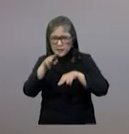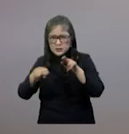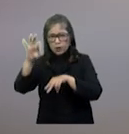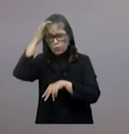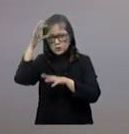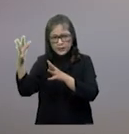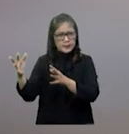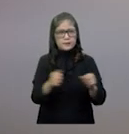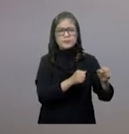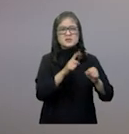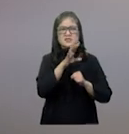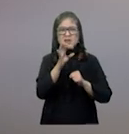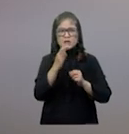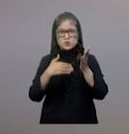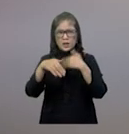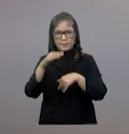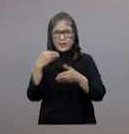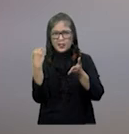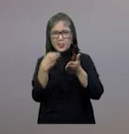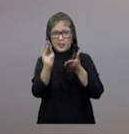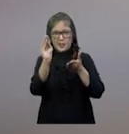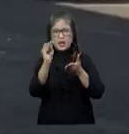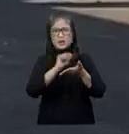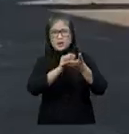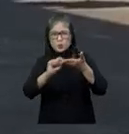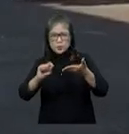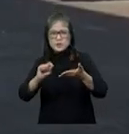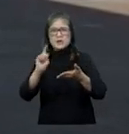mendapati ratusan pengendara dikenakan tilang tertulis hingga sanksi penahanan kendaraan.